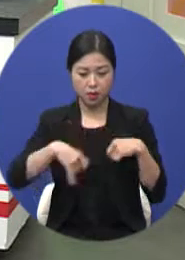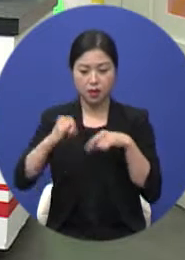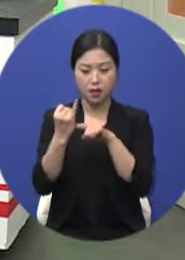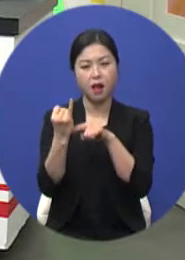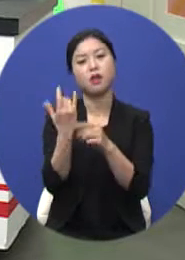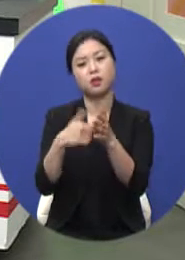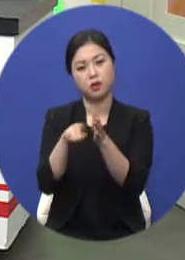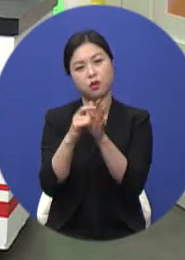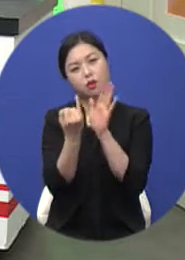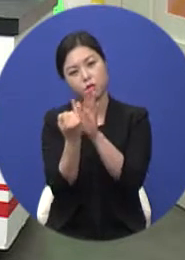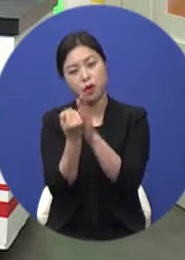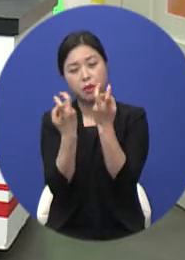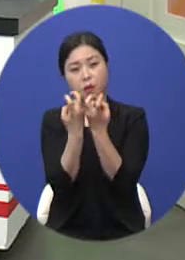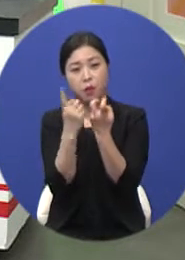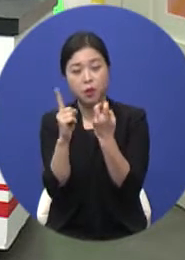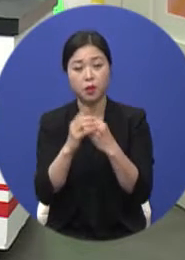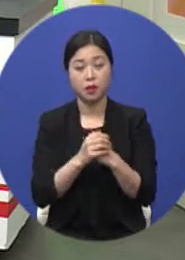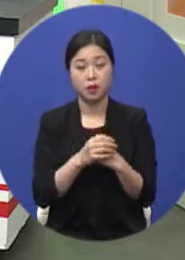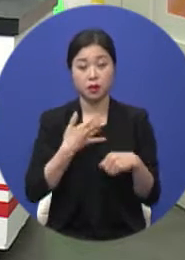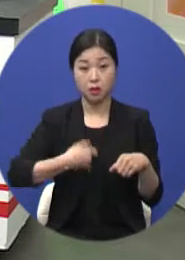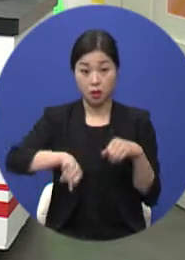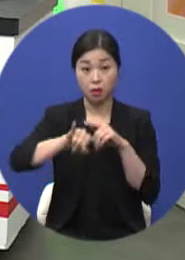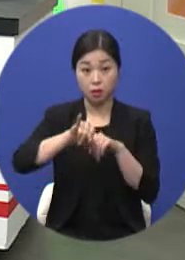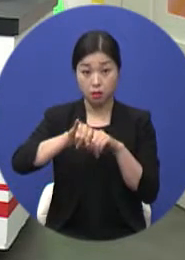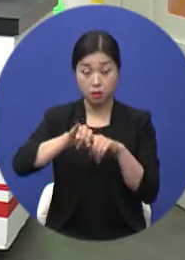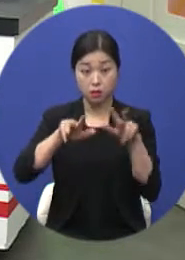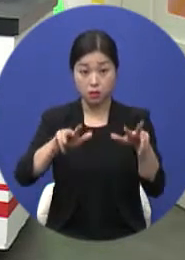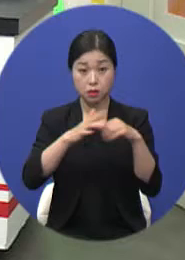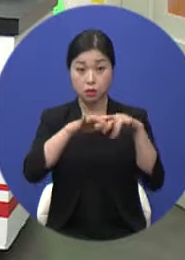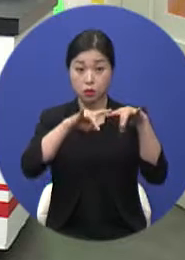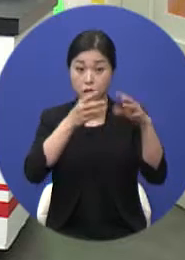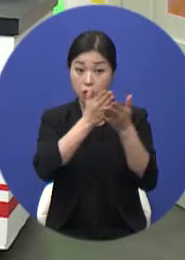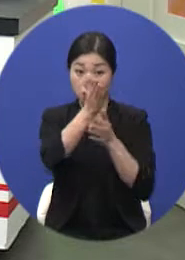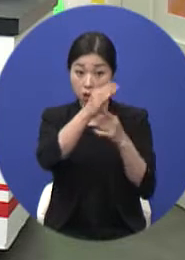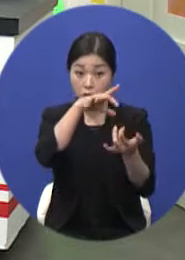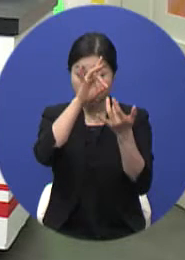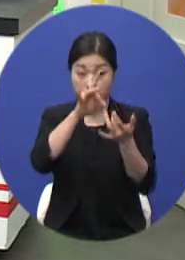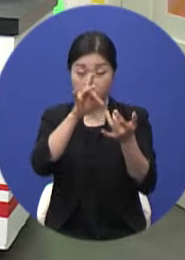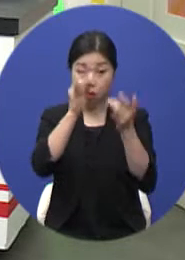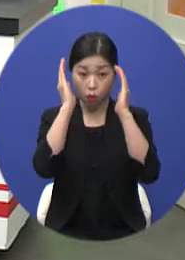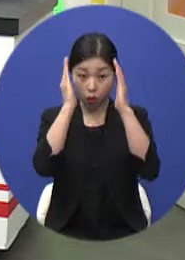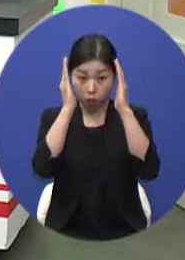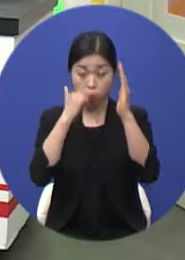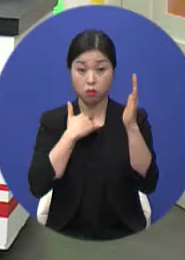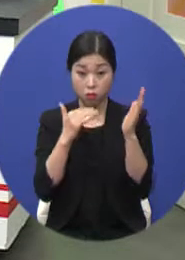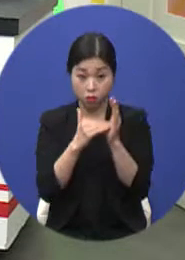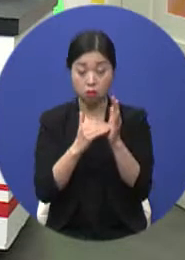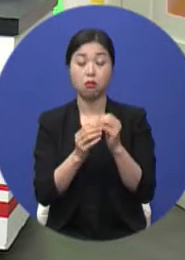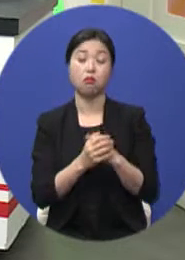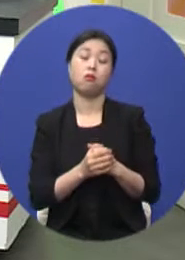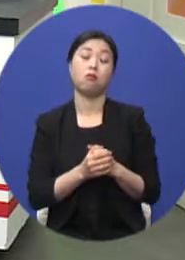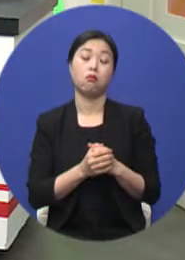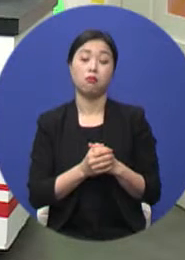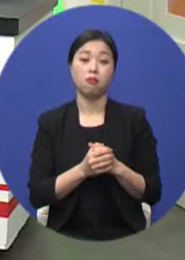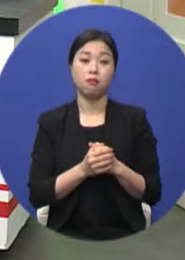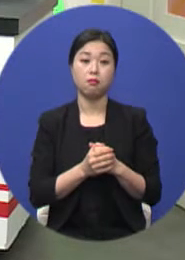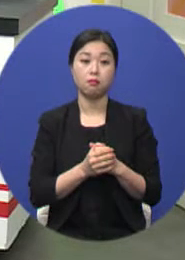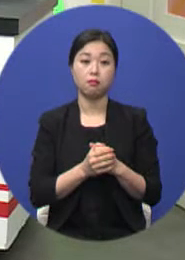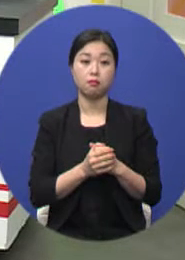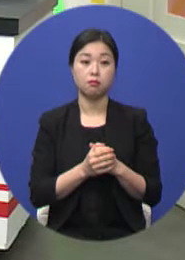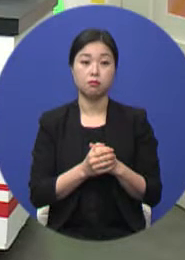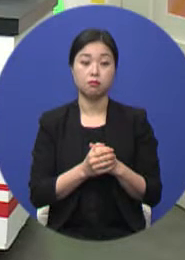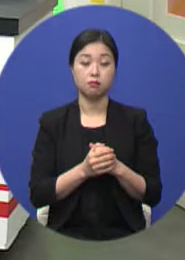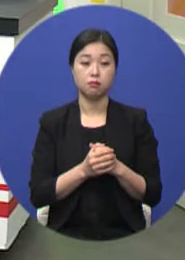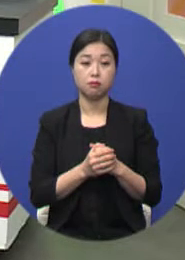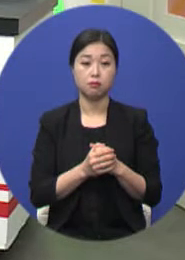되는지. 아니 그 따님이신데 전기과를 선택을 하셨네요, 그죠? 네, 네. 그리고 이제 졸업